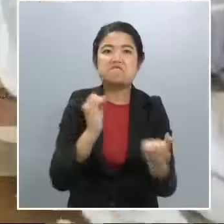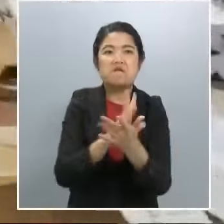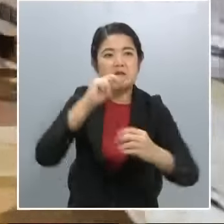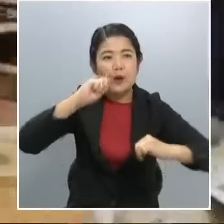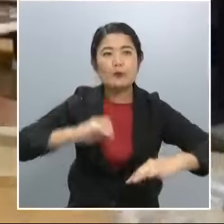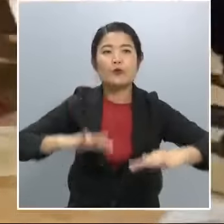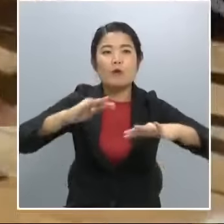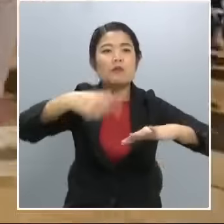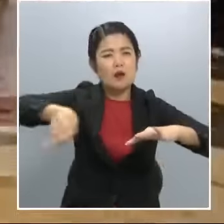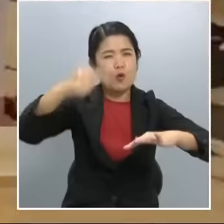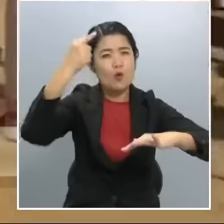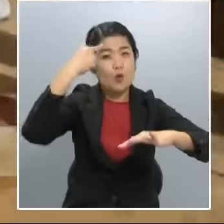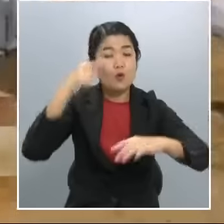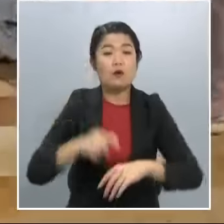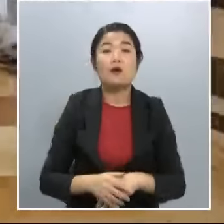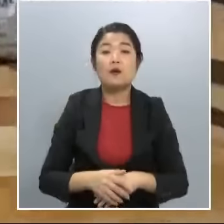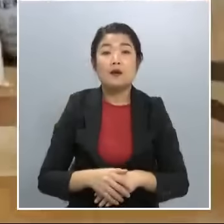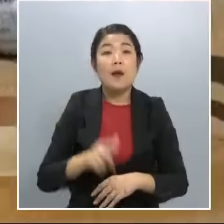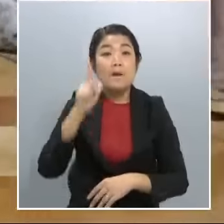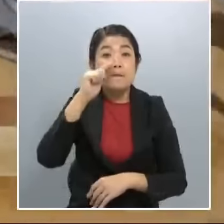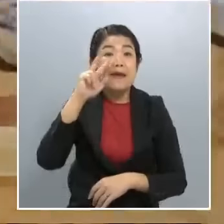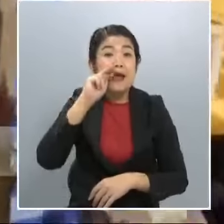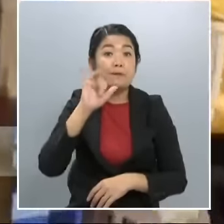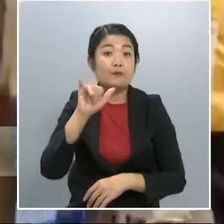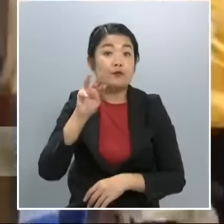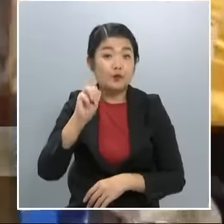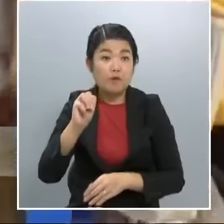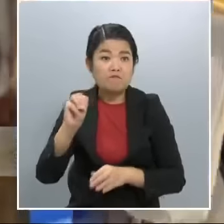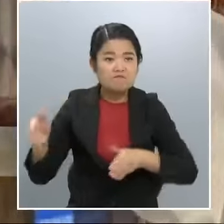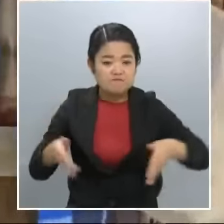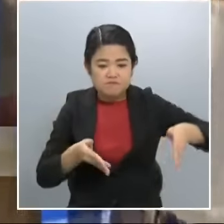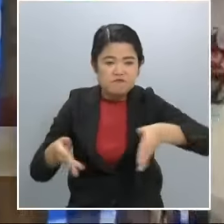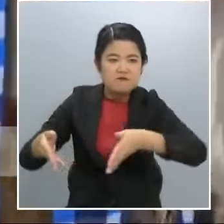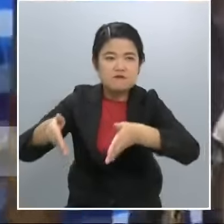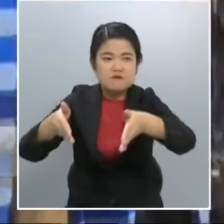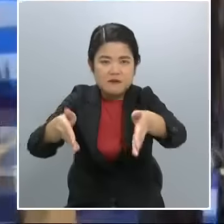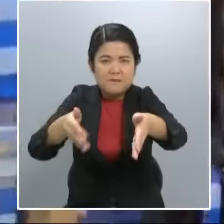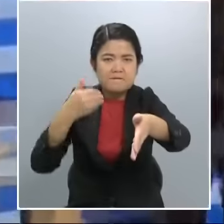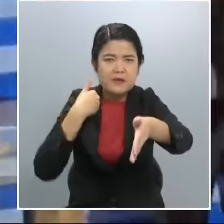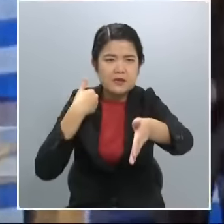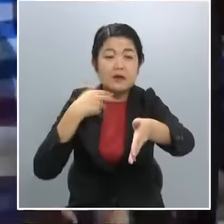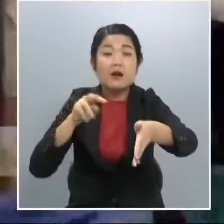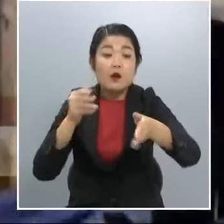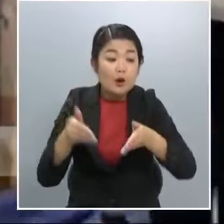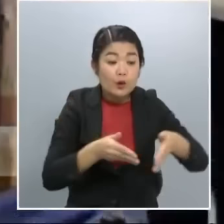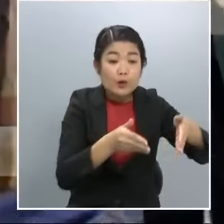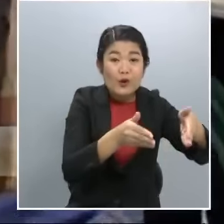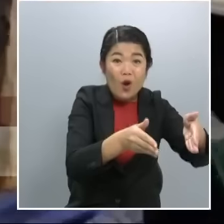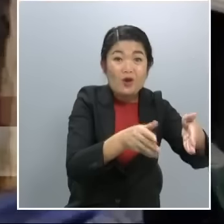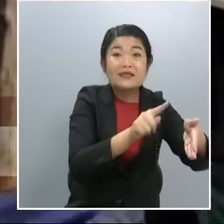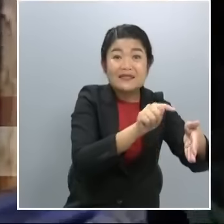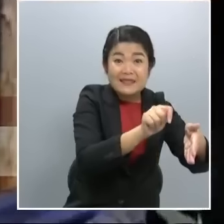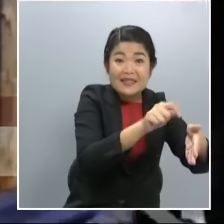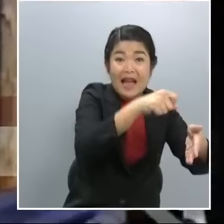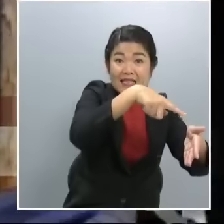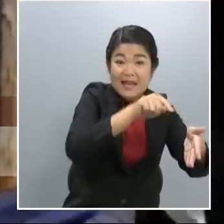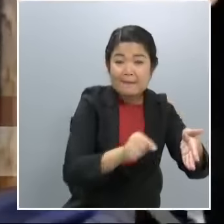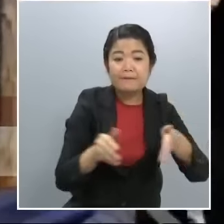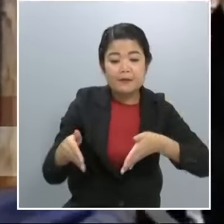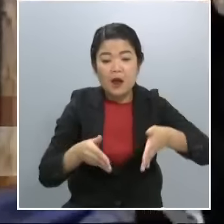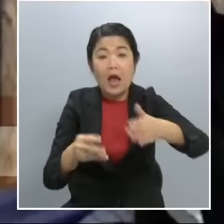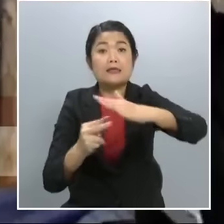จะรู้แม่น้ำยมครับท่านผู้ชม 3-4จุดด้วยกันมีคลองตาทรัพยตำบลยางซ้ายตำบลปากแควและสะพาน